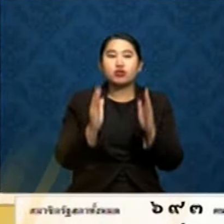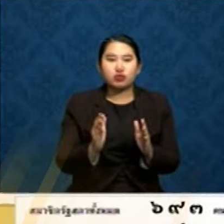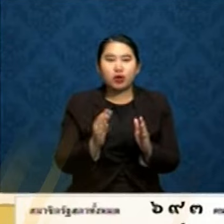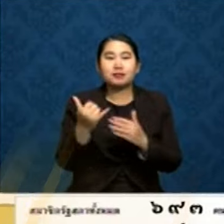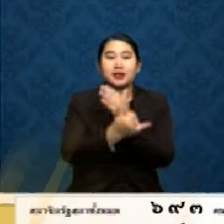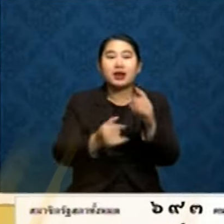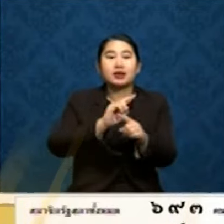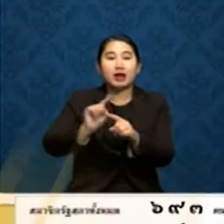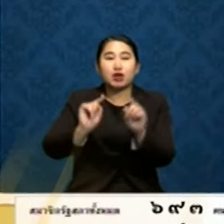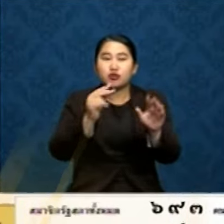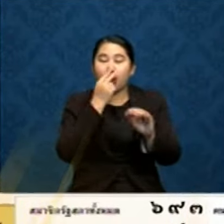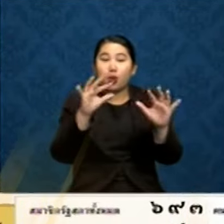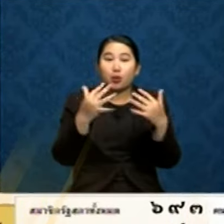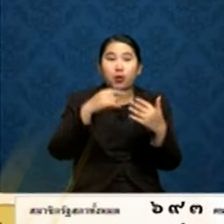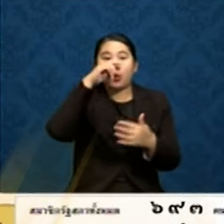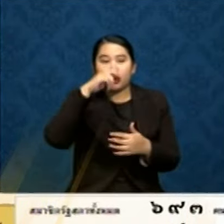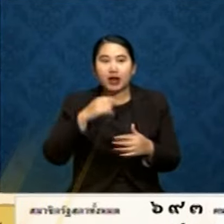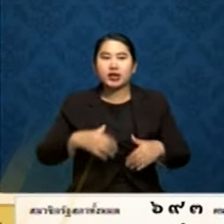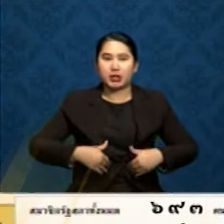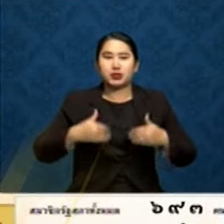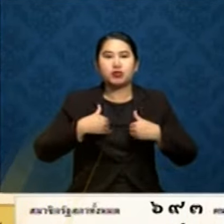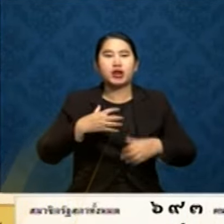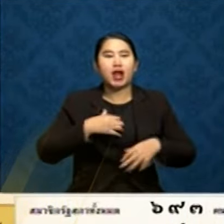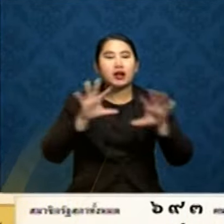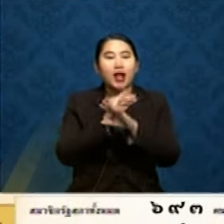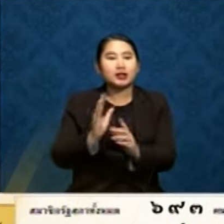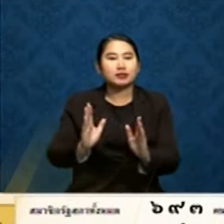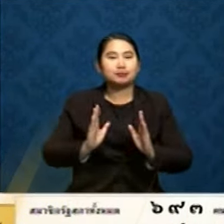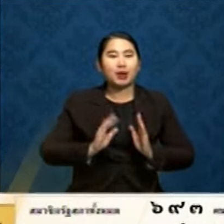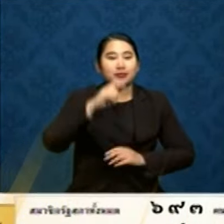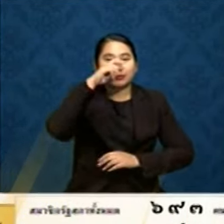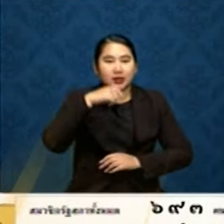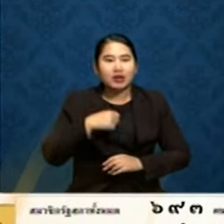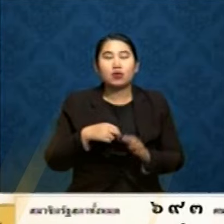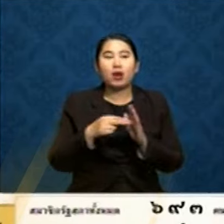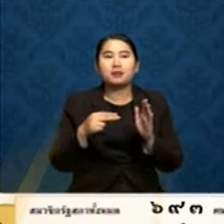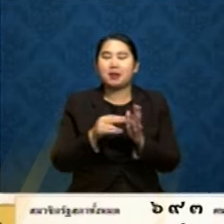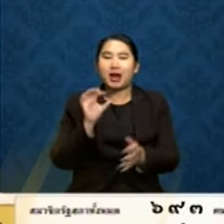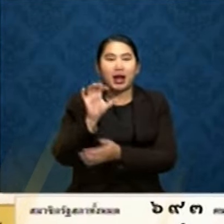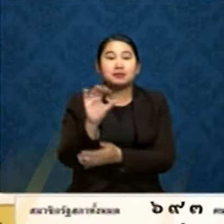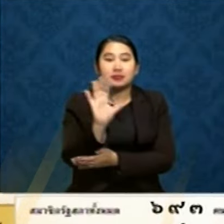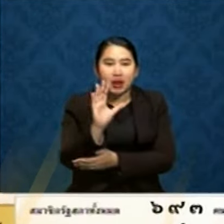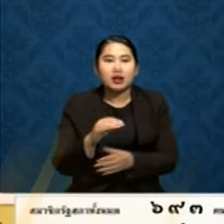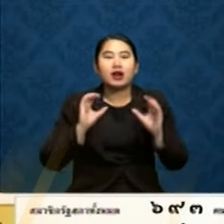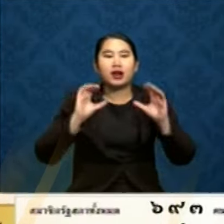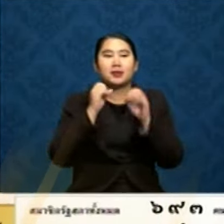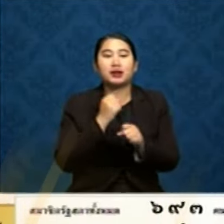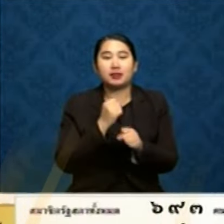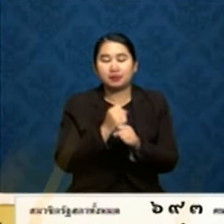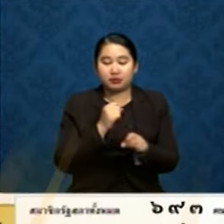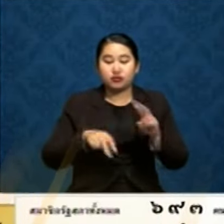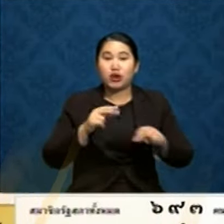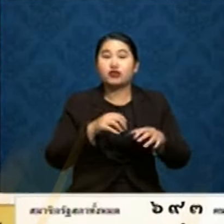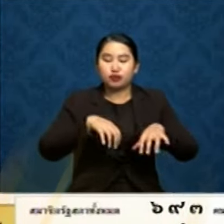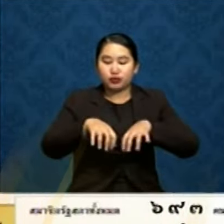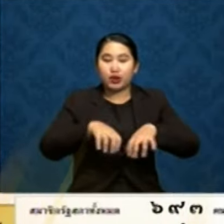คนพิการ 2กลุ่มนี้มารวมกันแล้วชื่อซ้ำก็จะได้ 1สิทธิค่ะจะมีอยู่ที่14.5ล้านคนได้